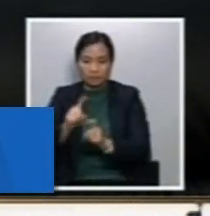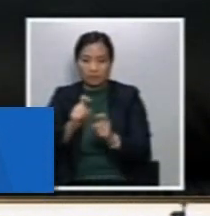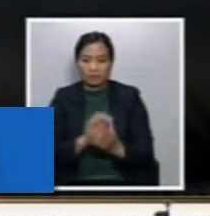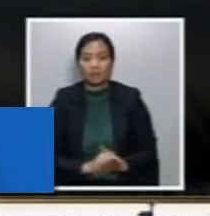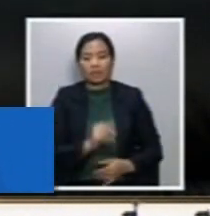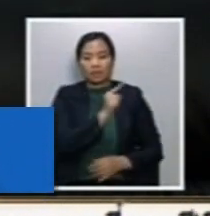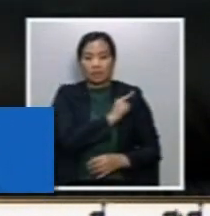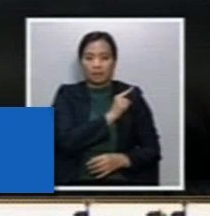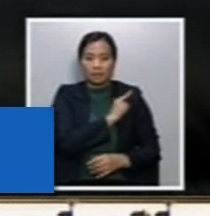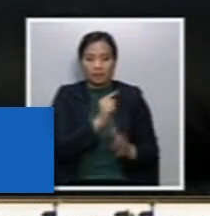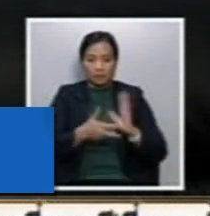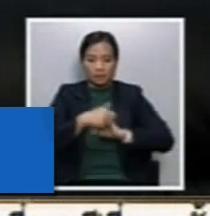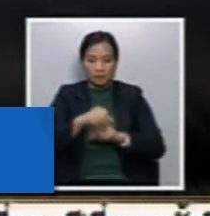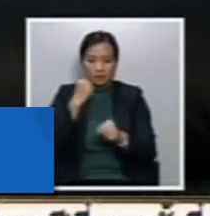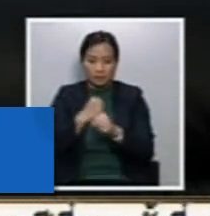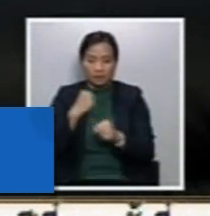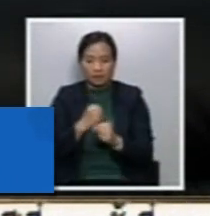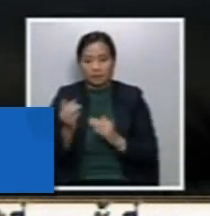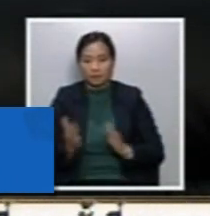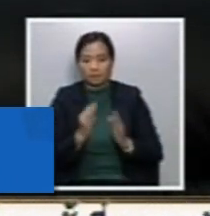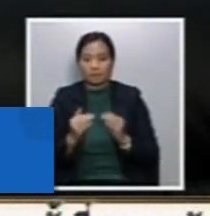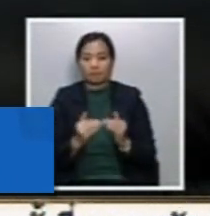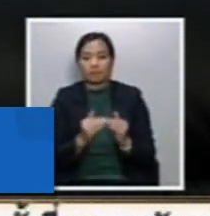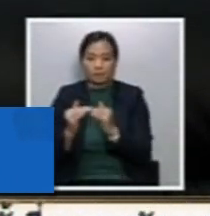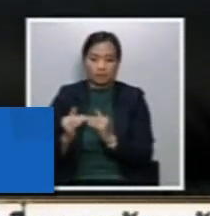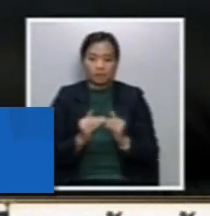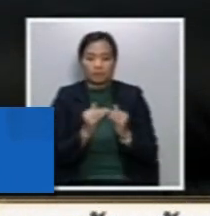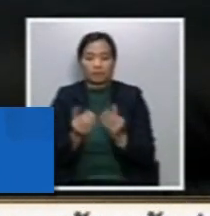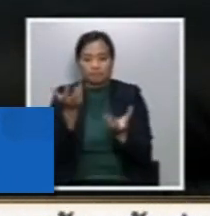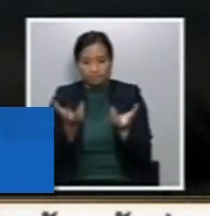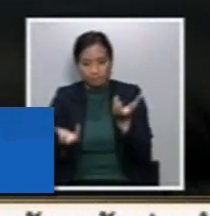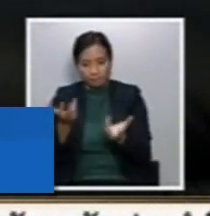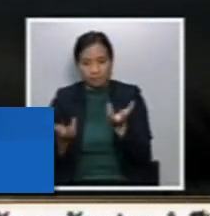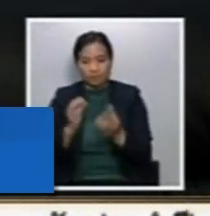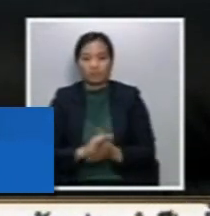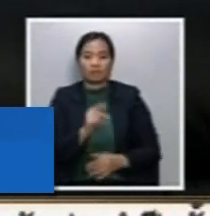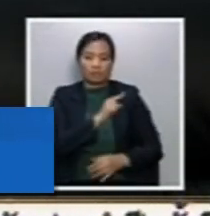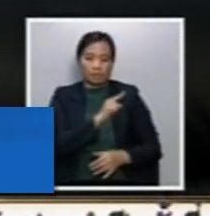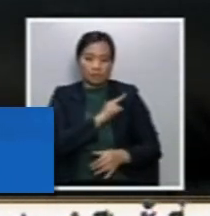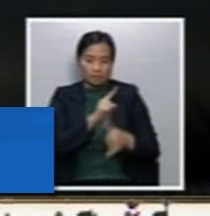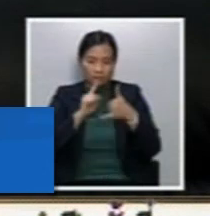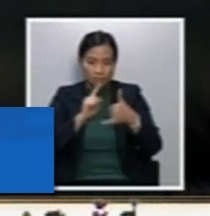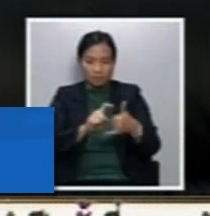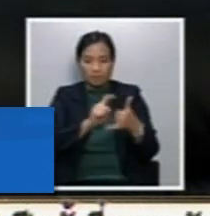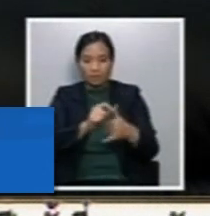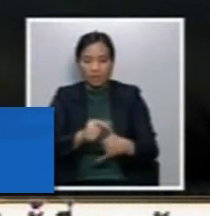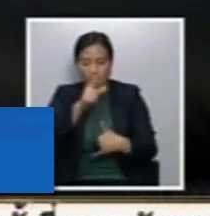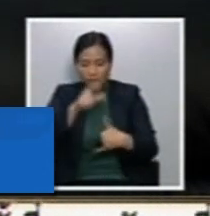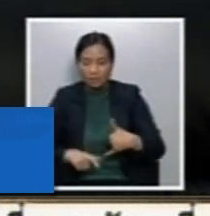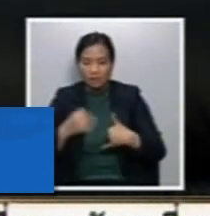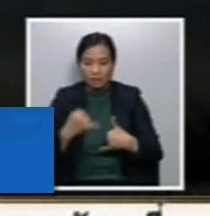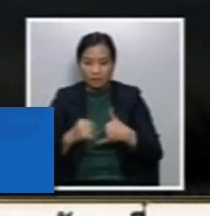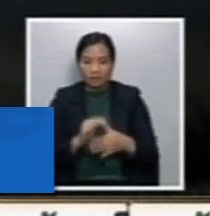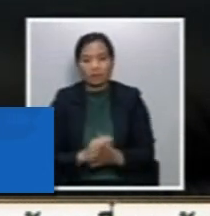ที่นะครับที่ปฏิบัติก็ต้องเข้าสู่กระบวนการยุติธรรมถ้าเจ้าหน้าที่สอบสวนแล้วมีการกระทําความผิดจะ